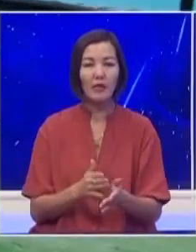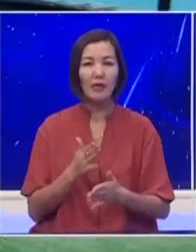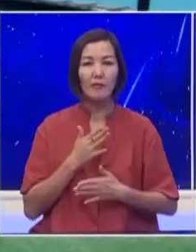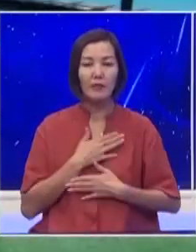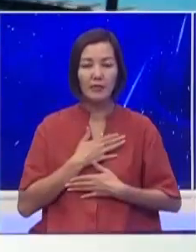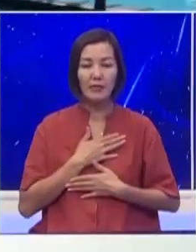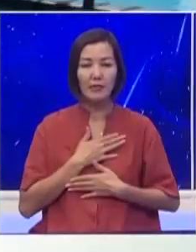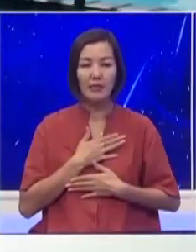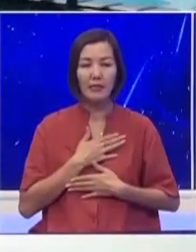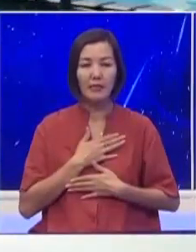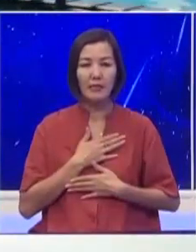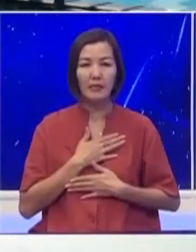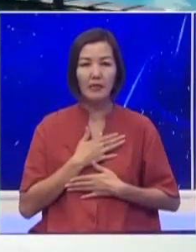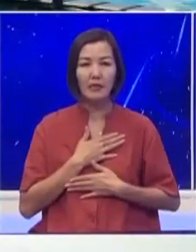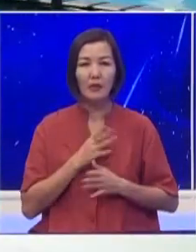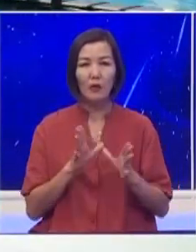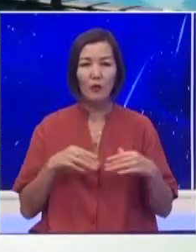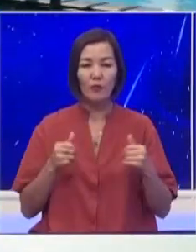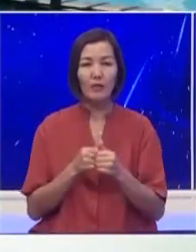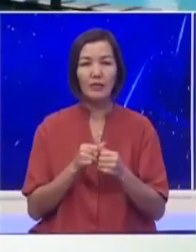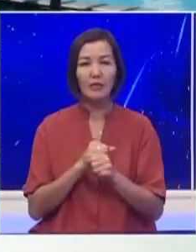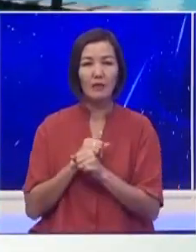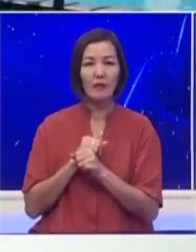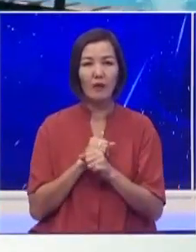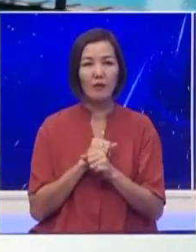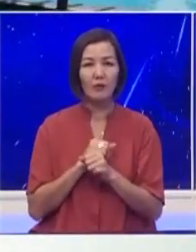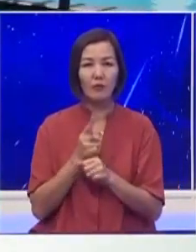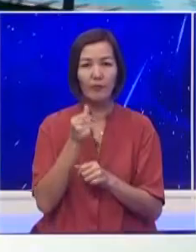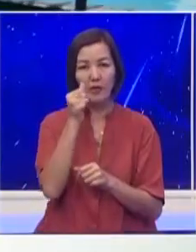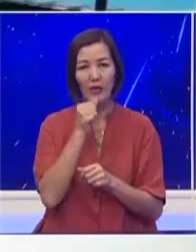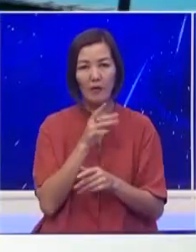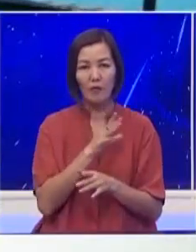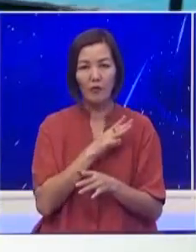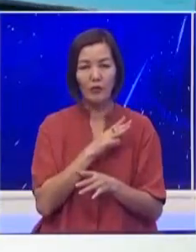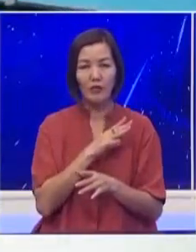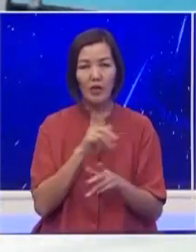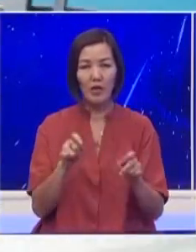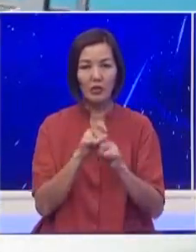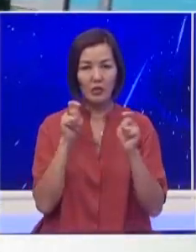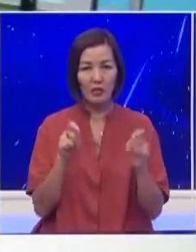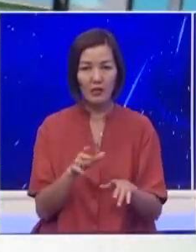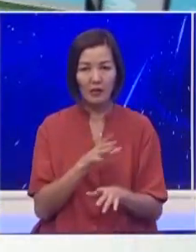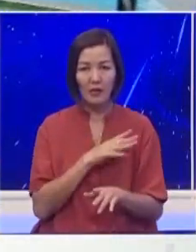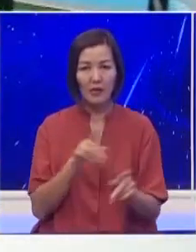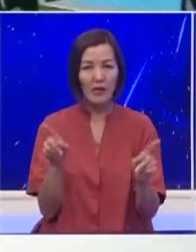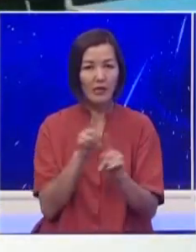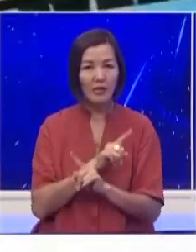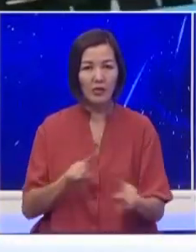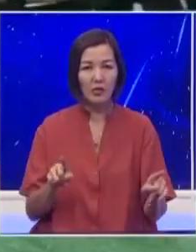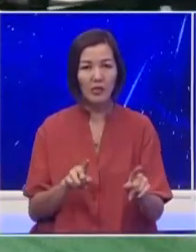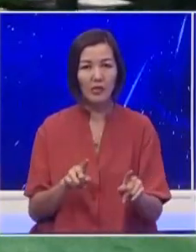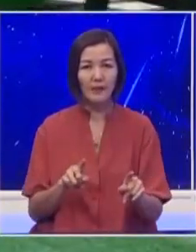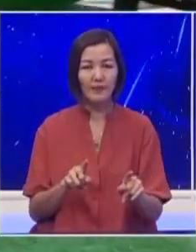N-Life отбасы кешені, мені бір ай болып қалып істеп атқандарымызға,